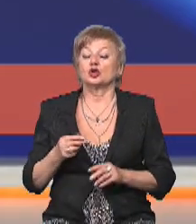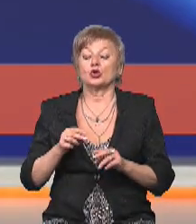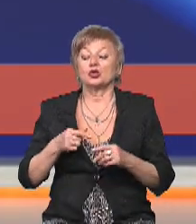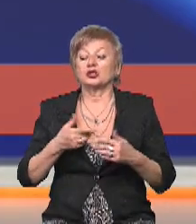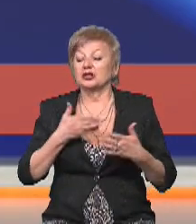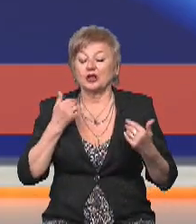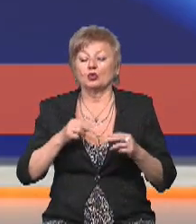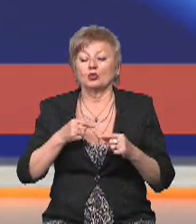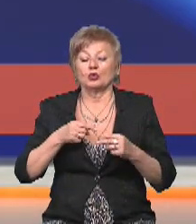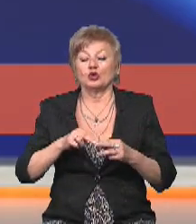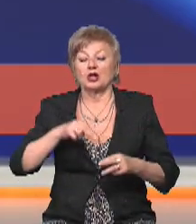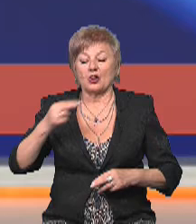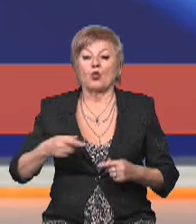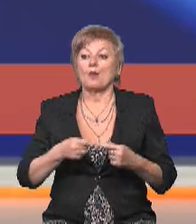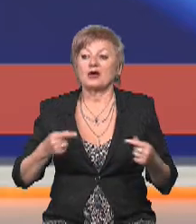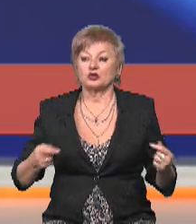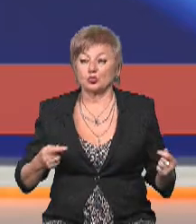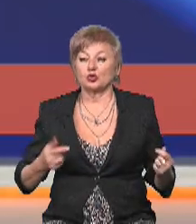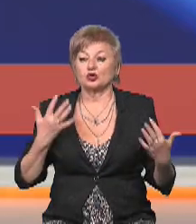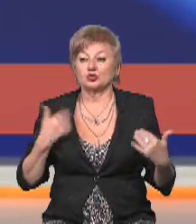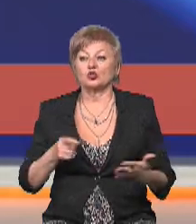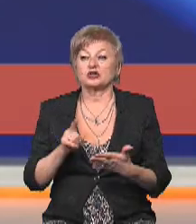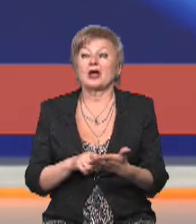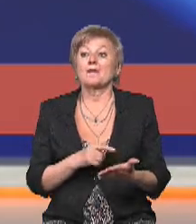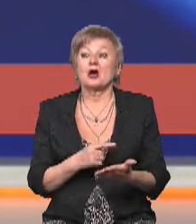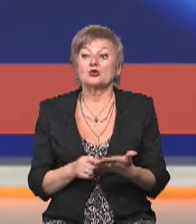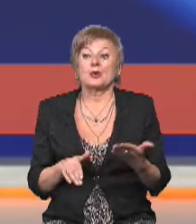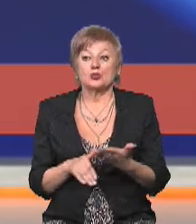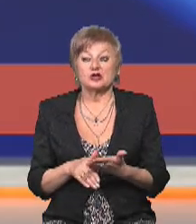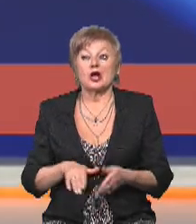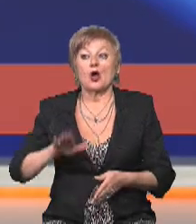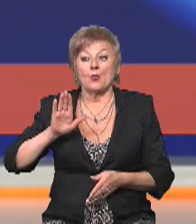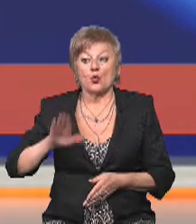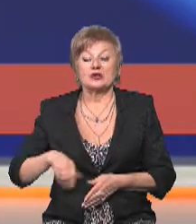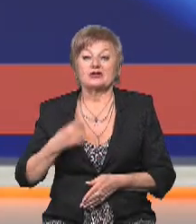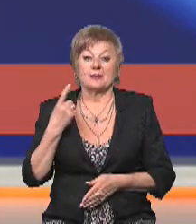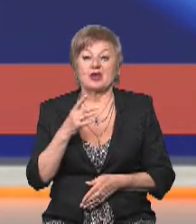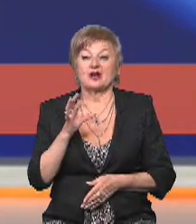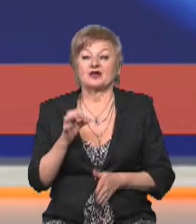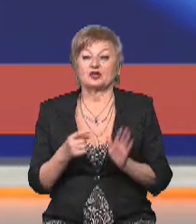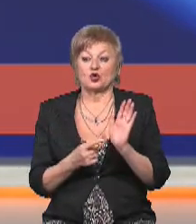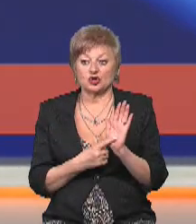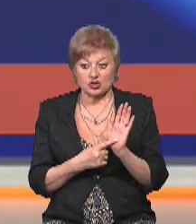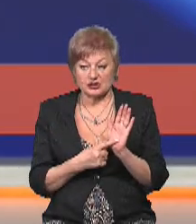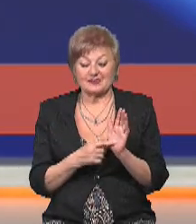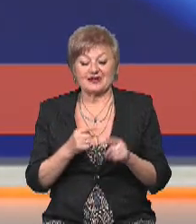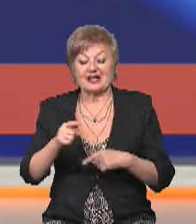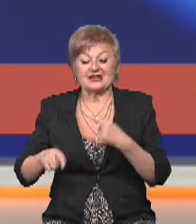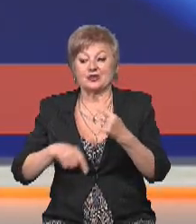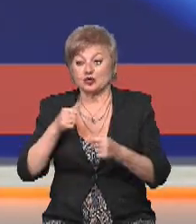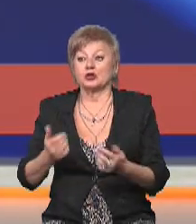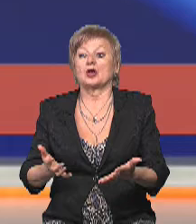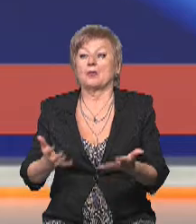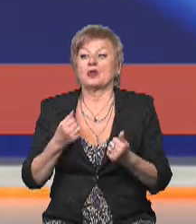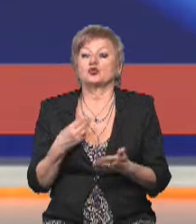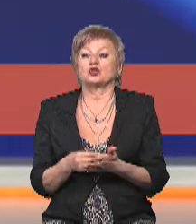другим ЖКХ, которые бы погасились газовой субсидией. И после 1.06, после 1 июня следующего года получит эти